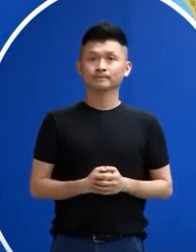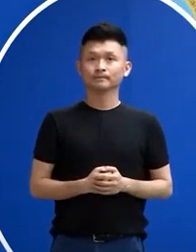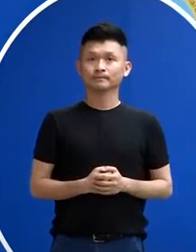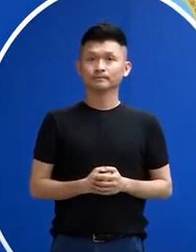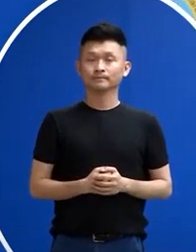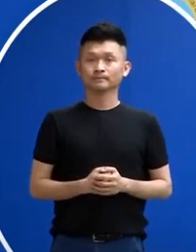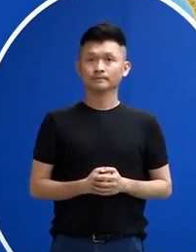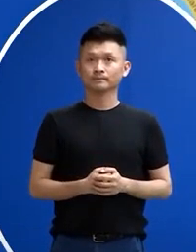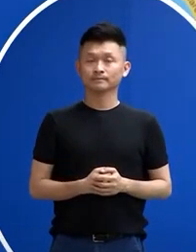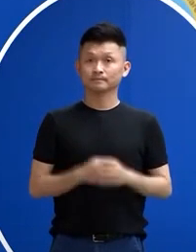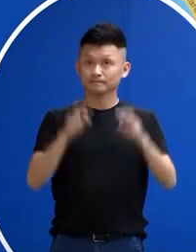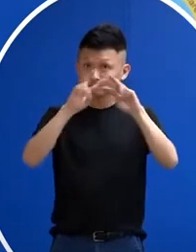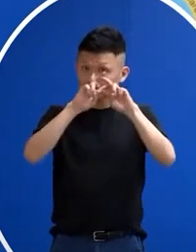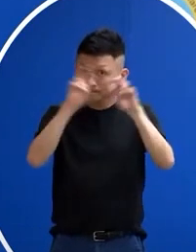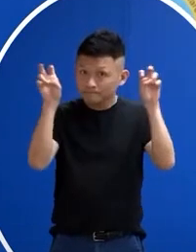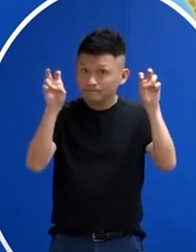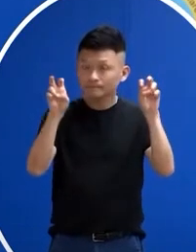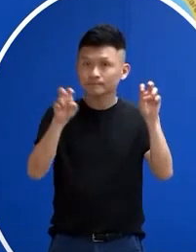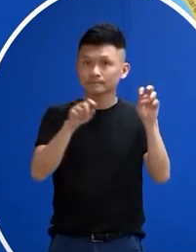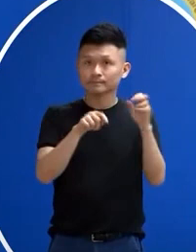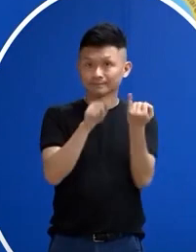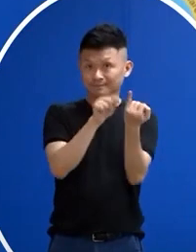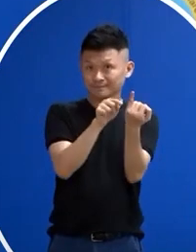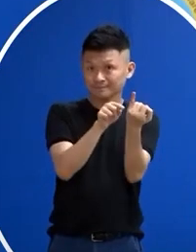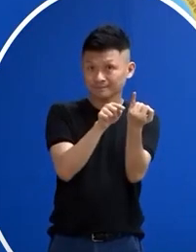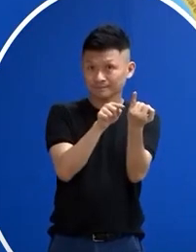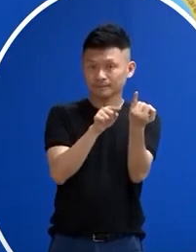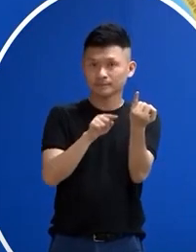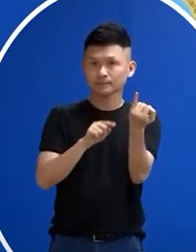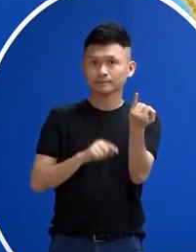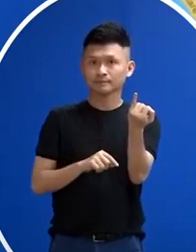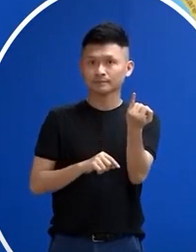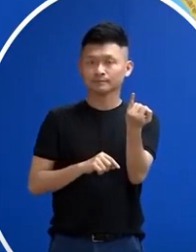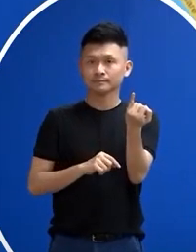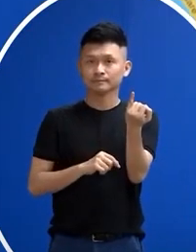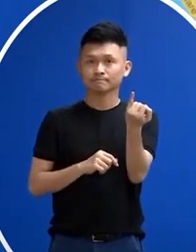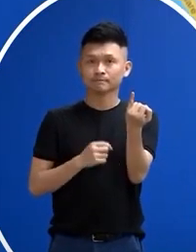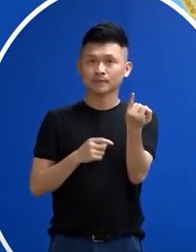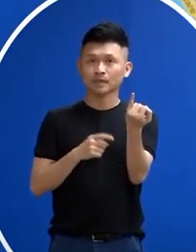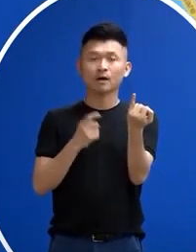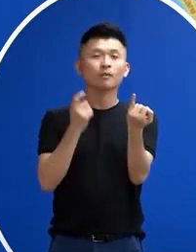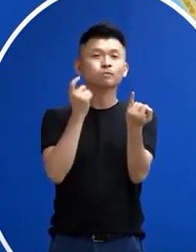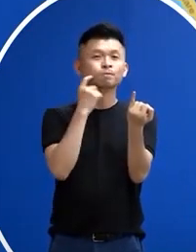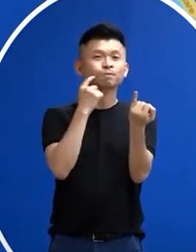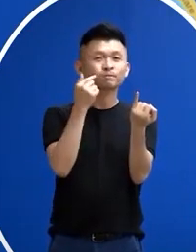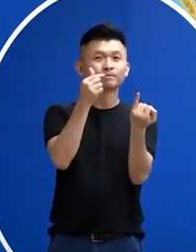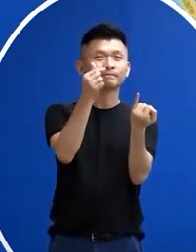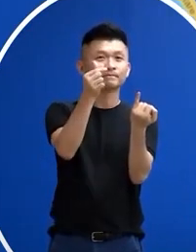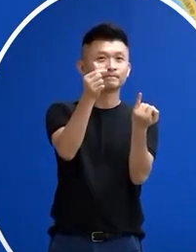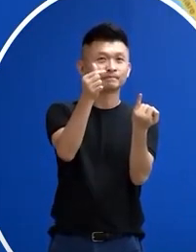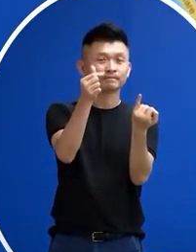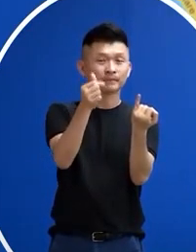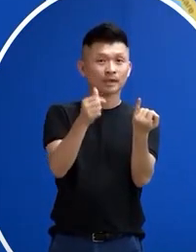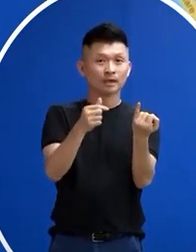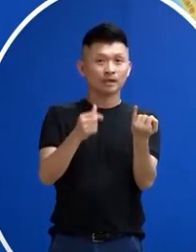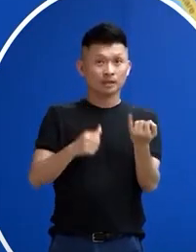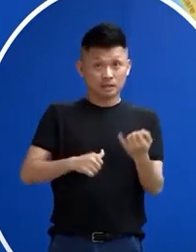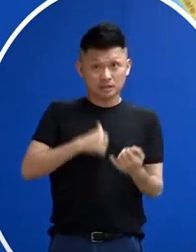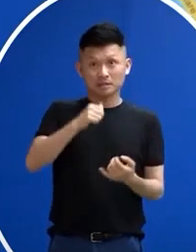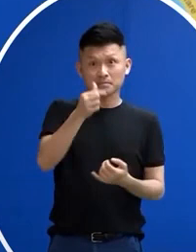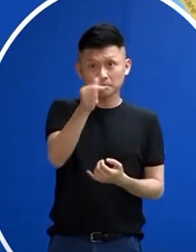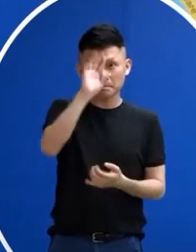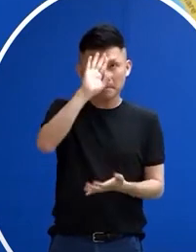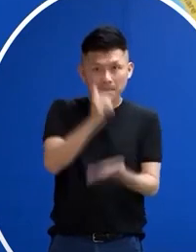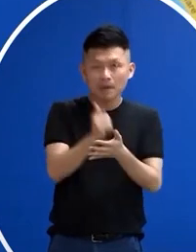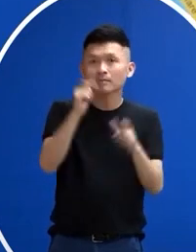说来厘清到底这个个案有没有可能是假阳性的这个问题啦，那所以我们想要了